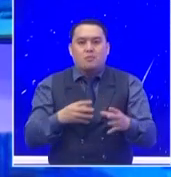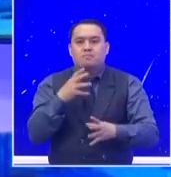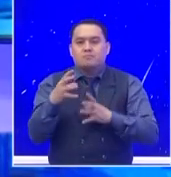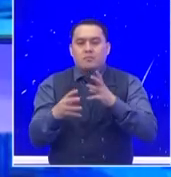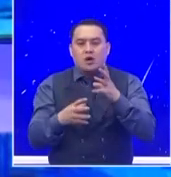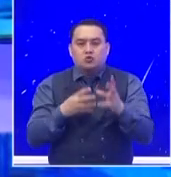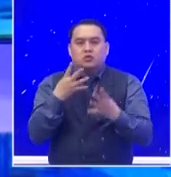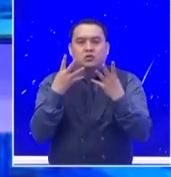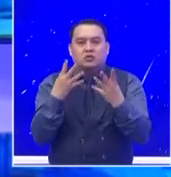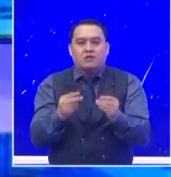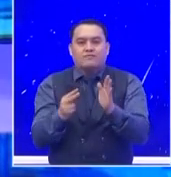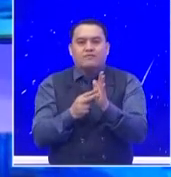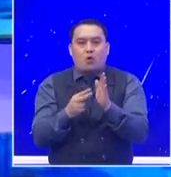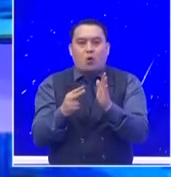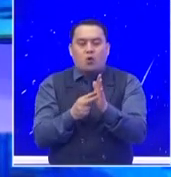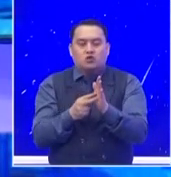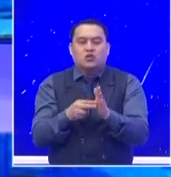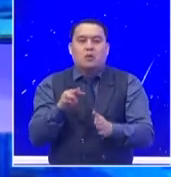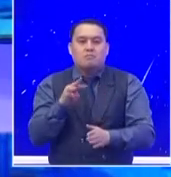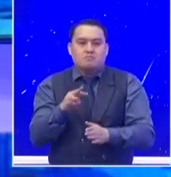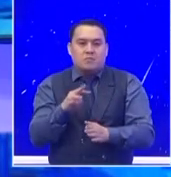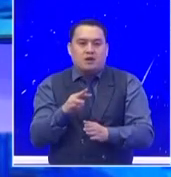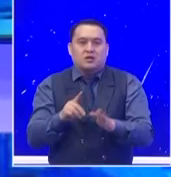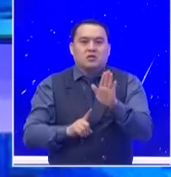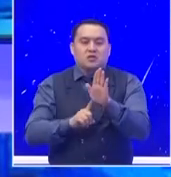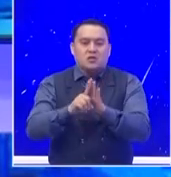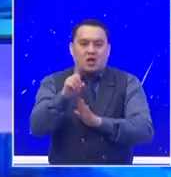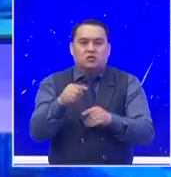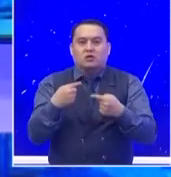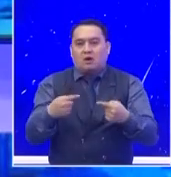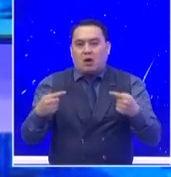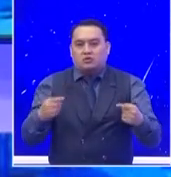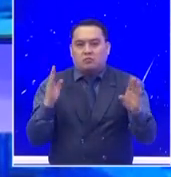Международного женского дня погода ведет себя как капризная девушка, шутят